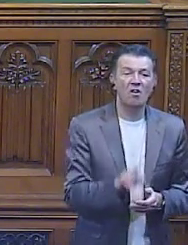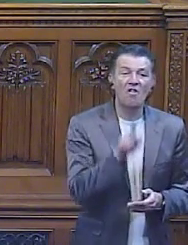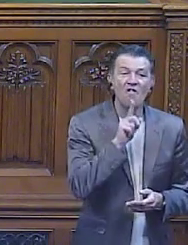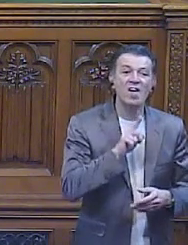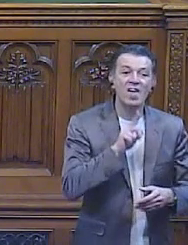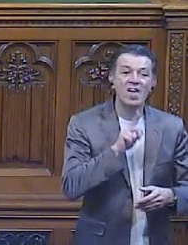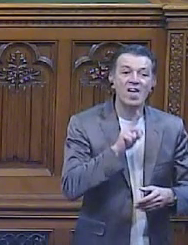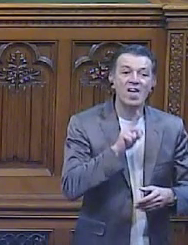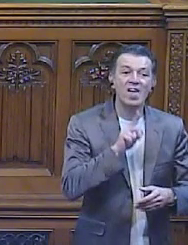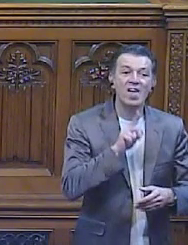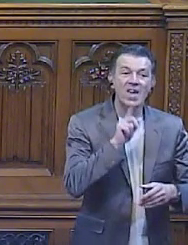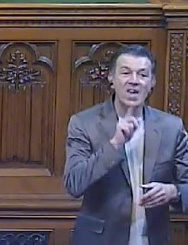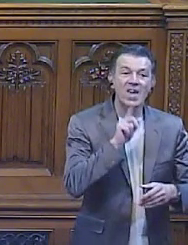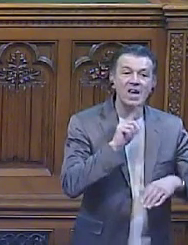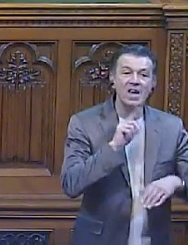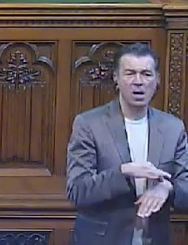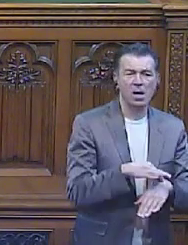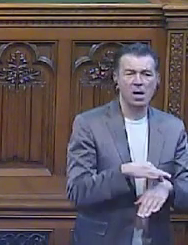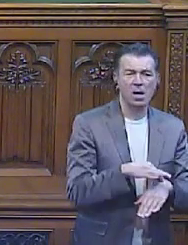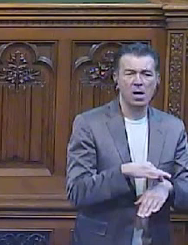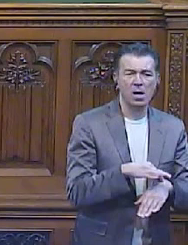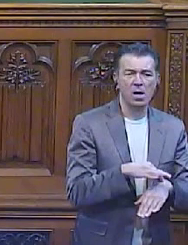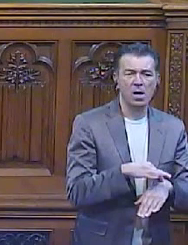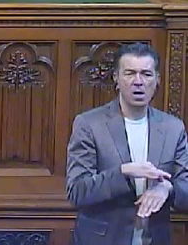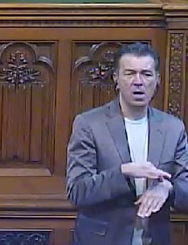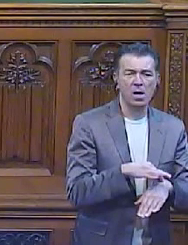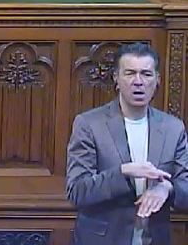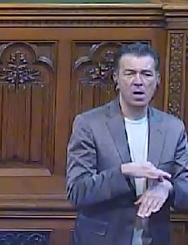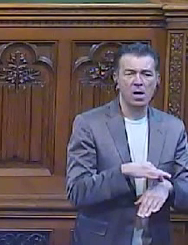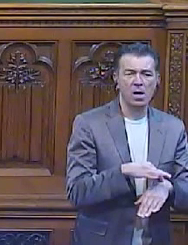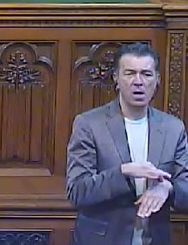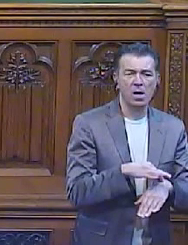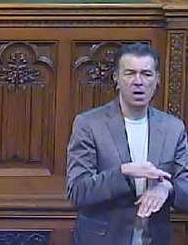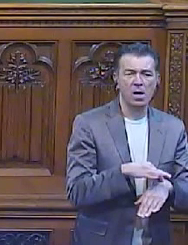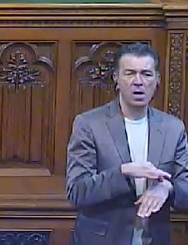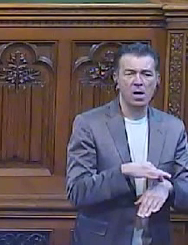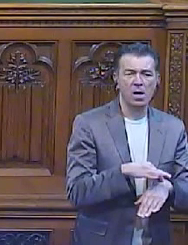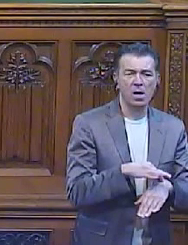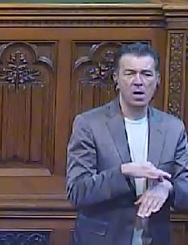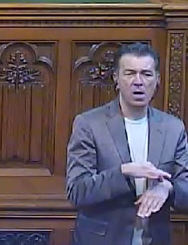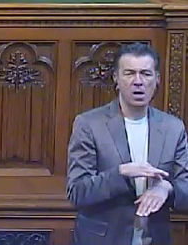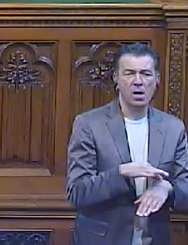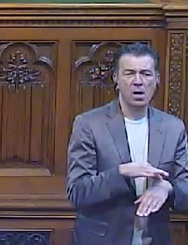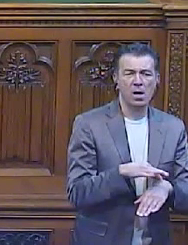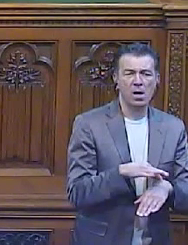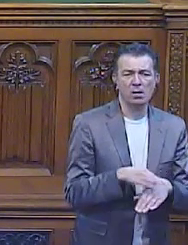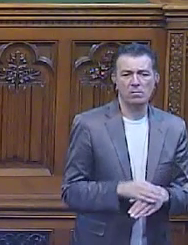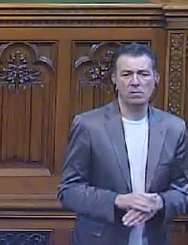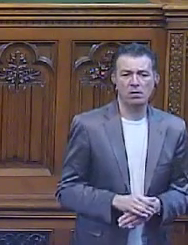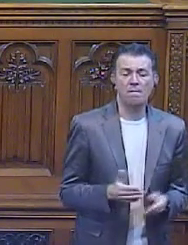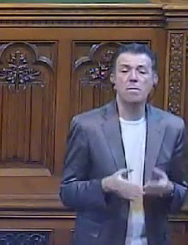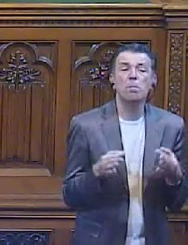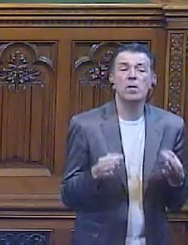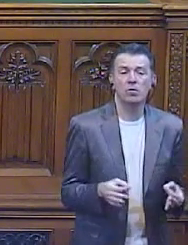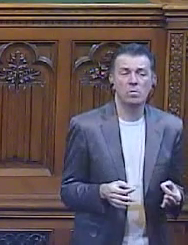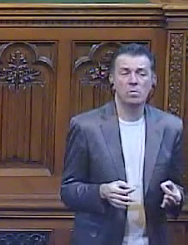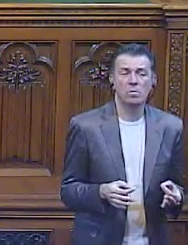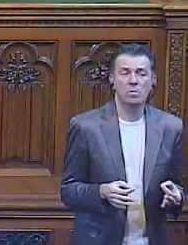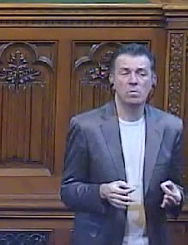weniger Ärzte kürzer arbeiten. Und dann kommt einer her und sagt, wir können den Leistungsumfang aufrechterhalten. Wir müssten